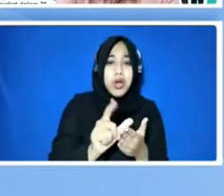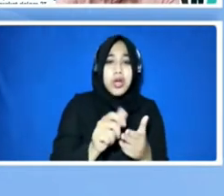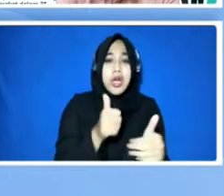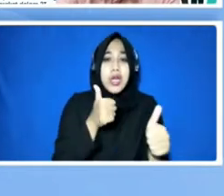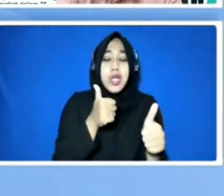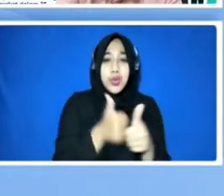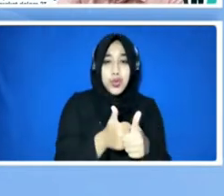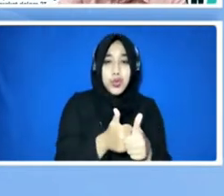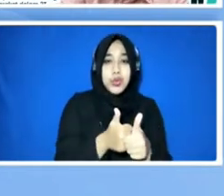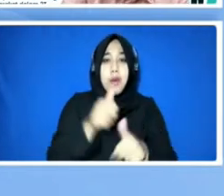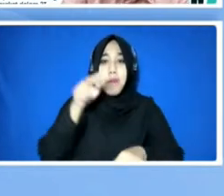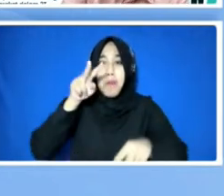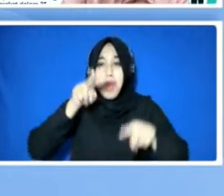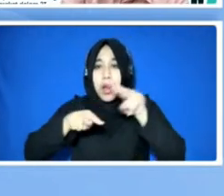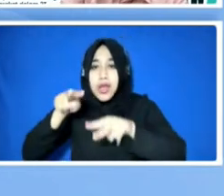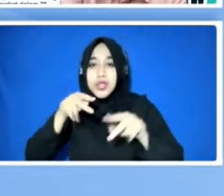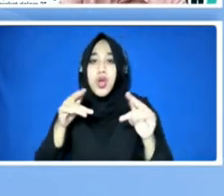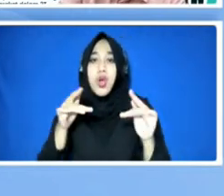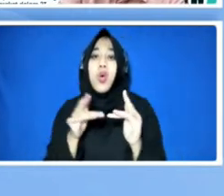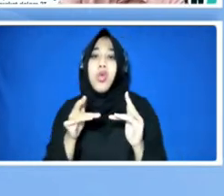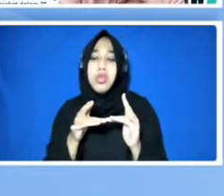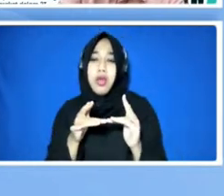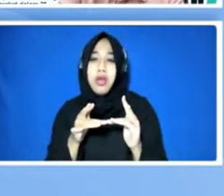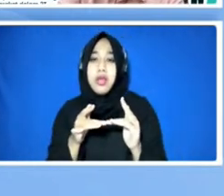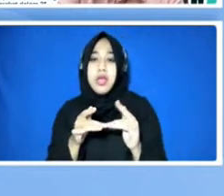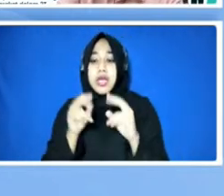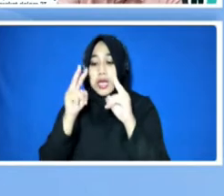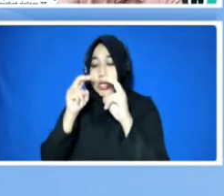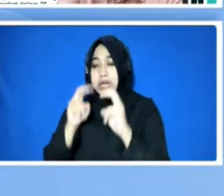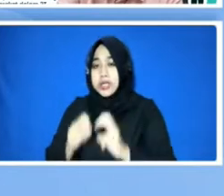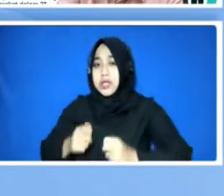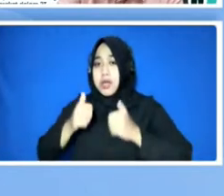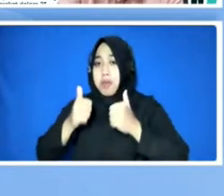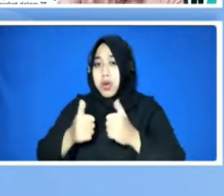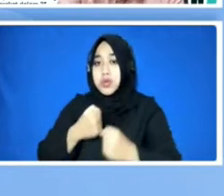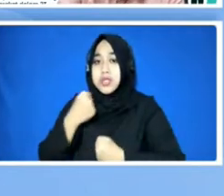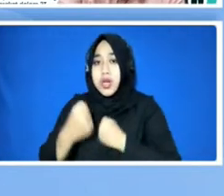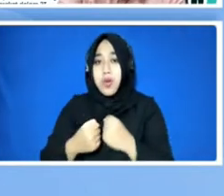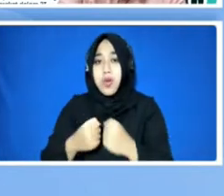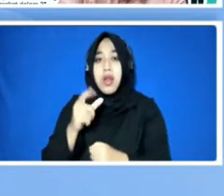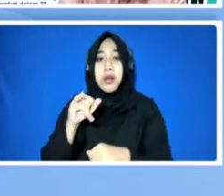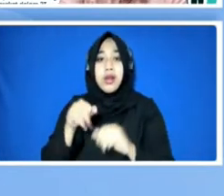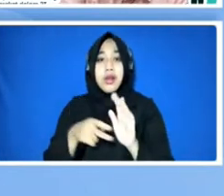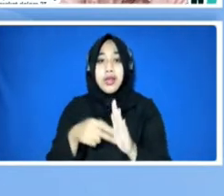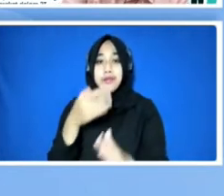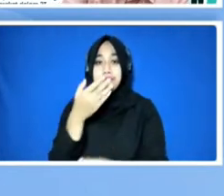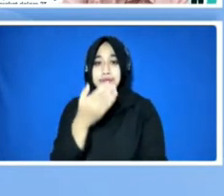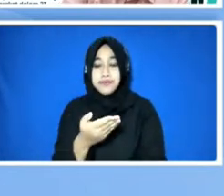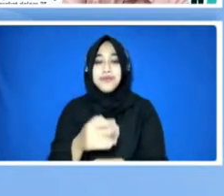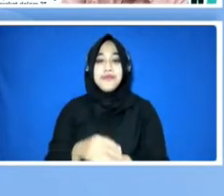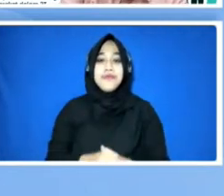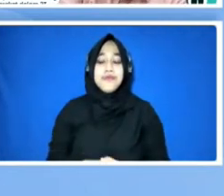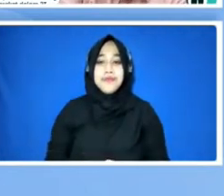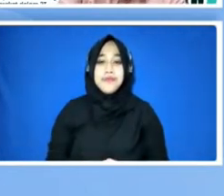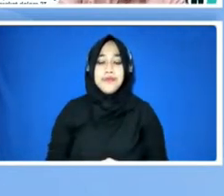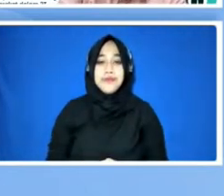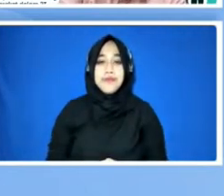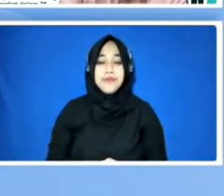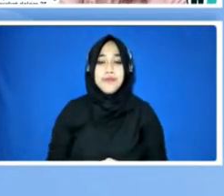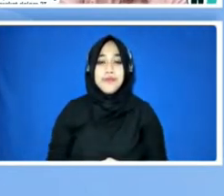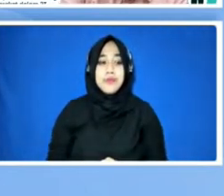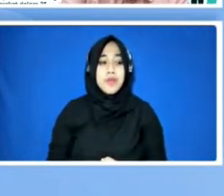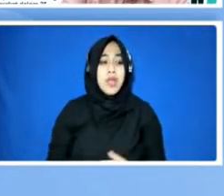serta melacak kontak. Tadi riset bagus dilakukan oleh LIN ya. Dan seterusnya, bahwa